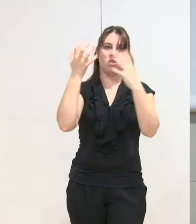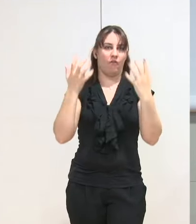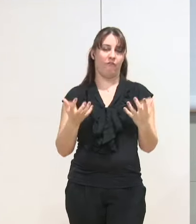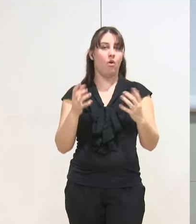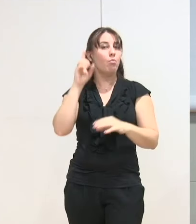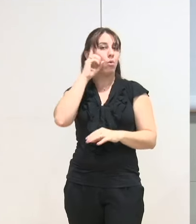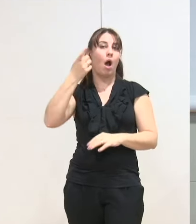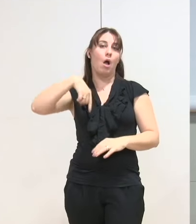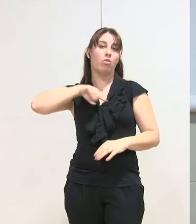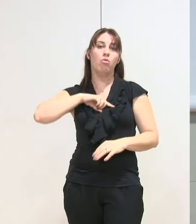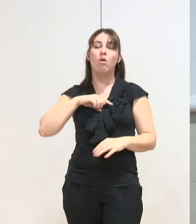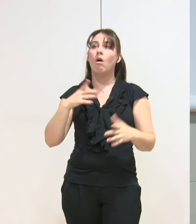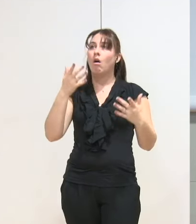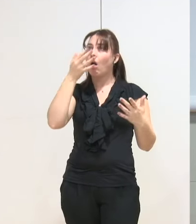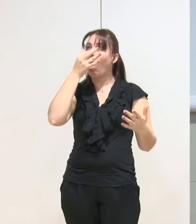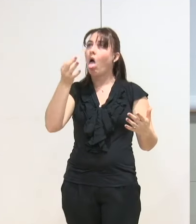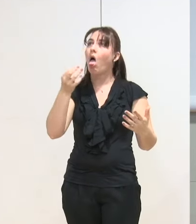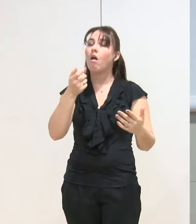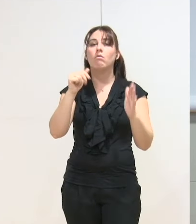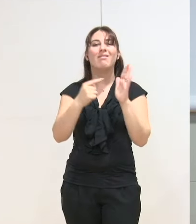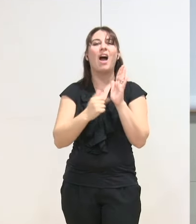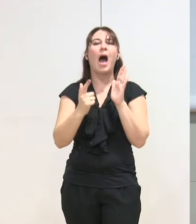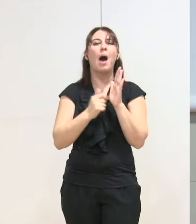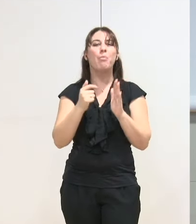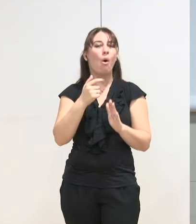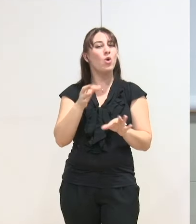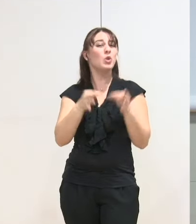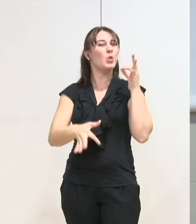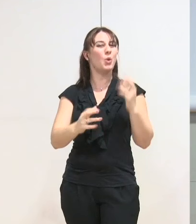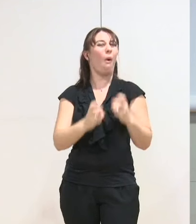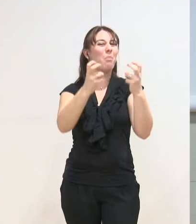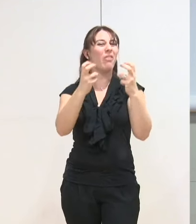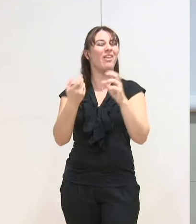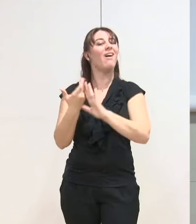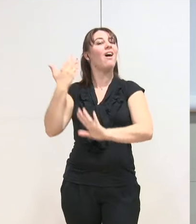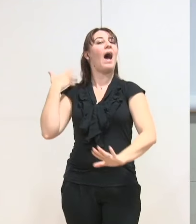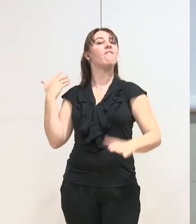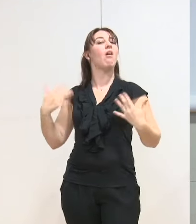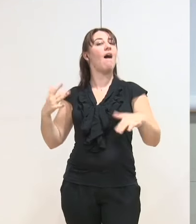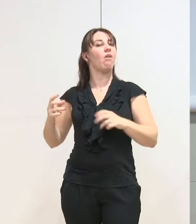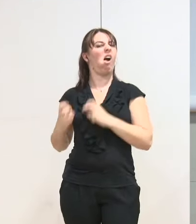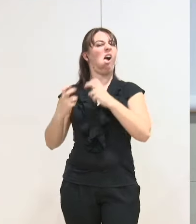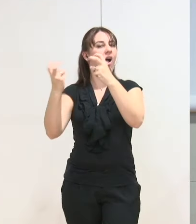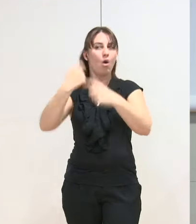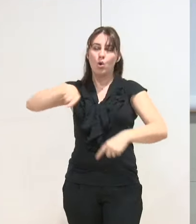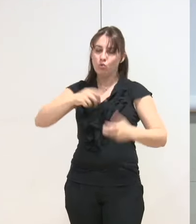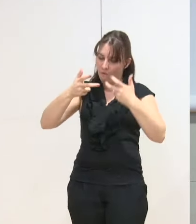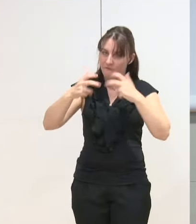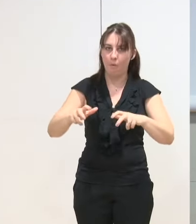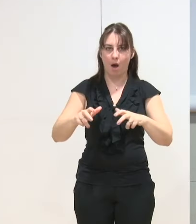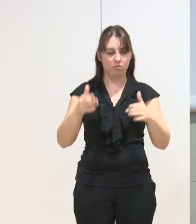nous ne cédons pas la facilité d'augmentation des impôts locaux qui a été la solution choisie par ceux qui nous ont précédé devant les